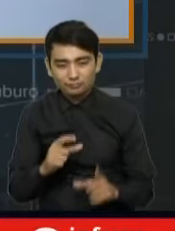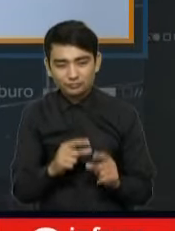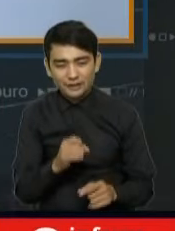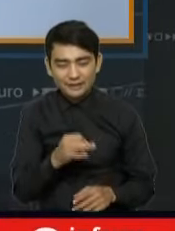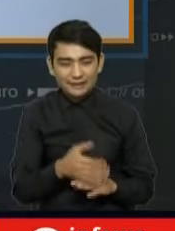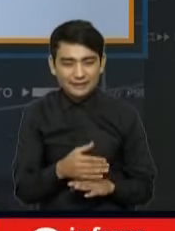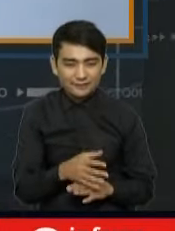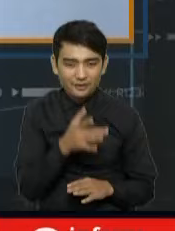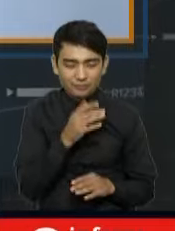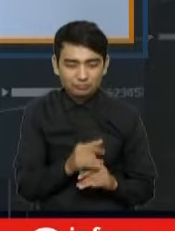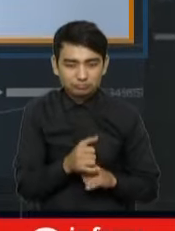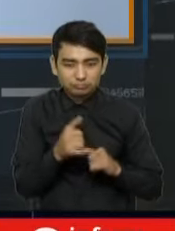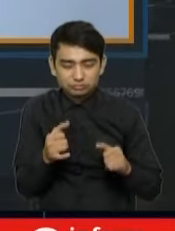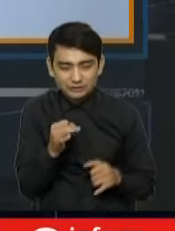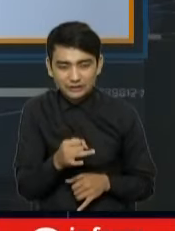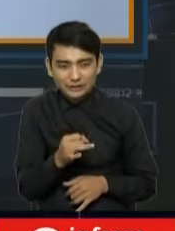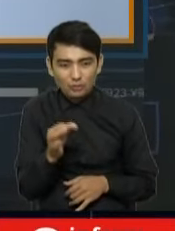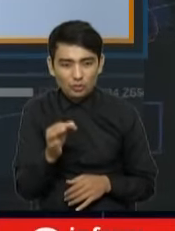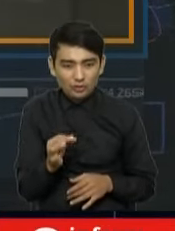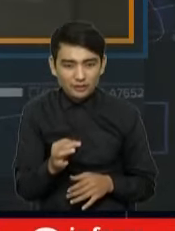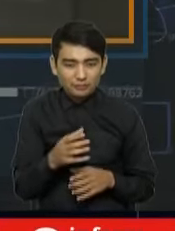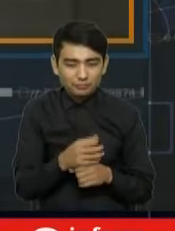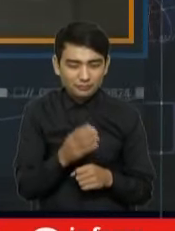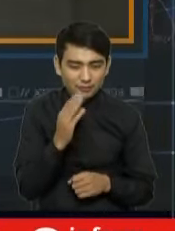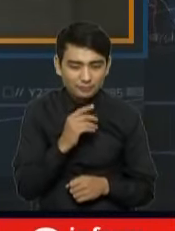мерзімін ұлғайтып, өсімпұлын қысқартуға ықпал етпек.